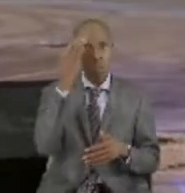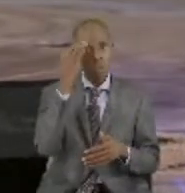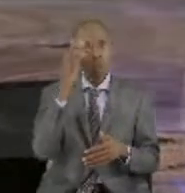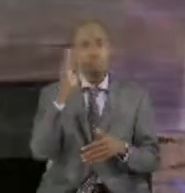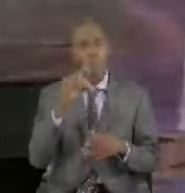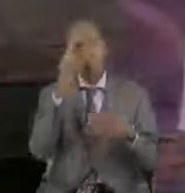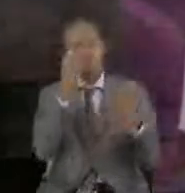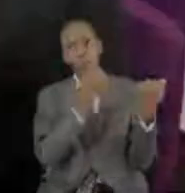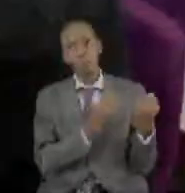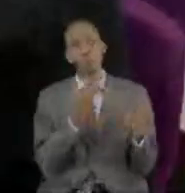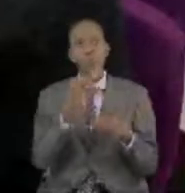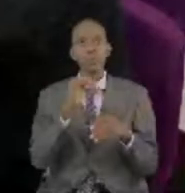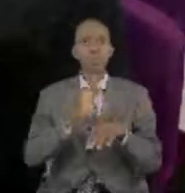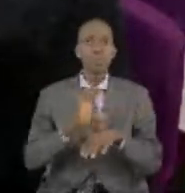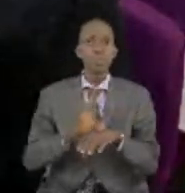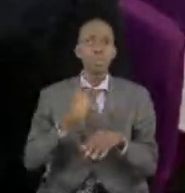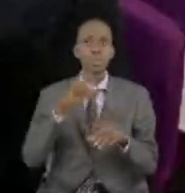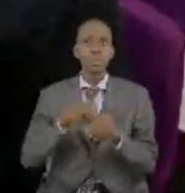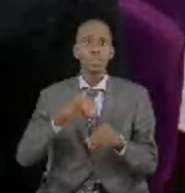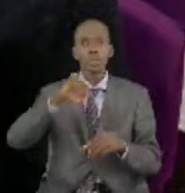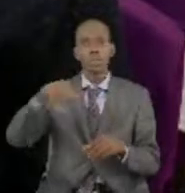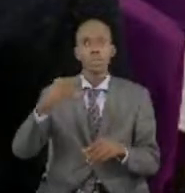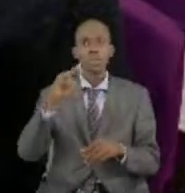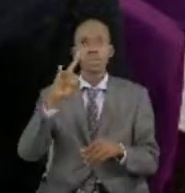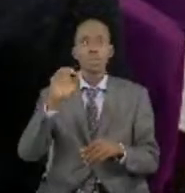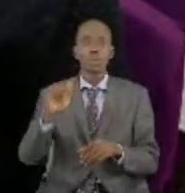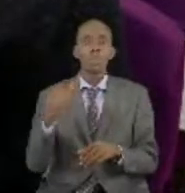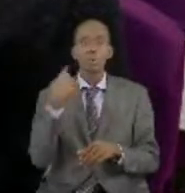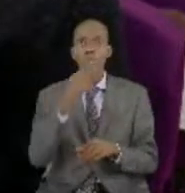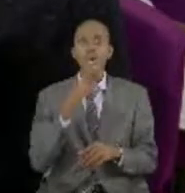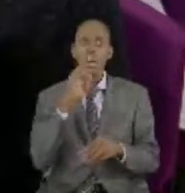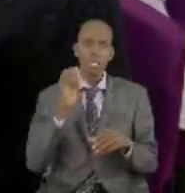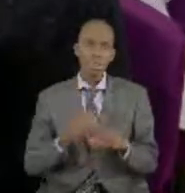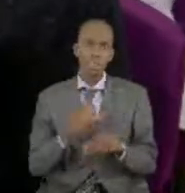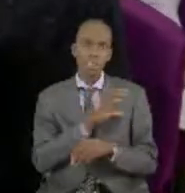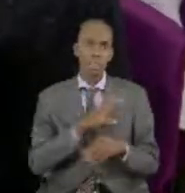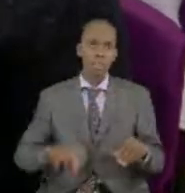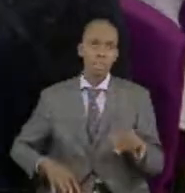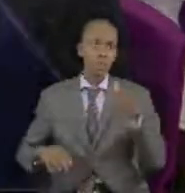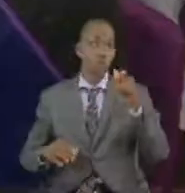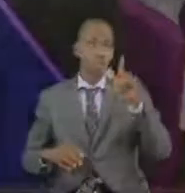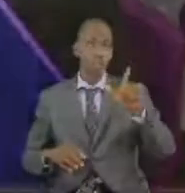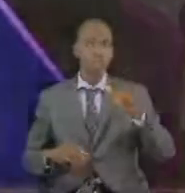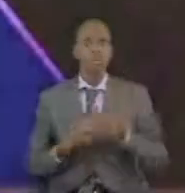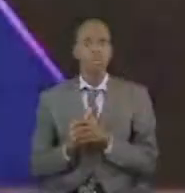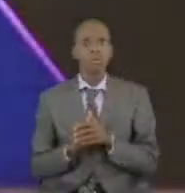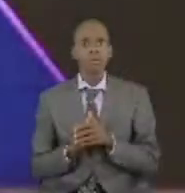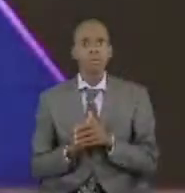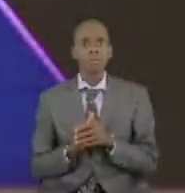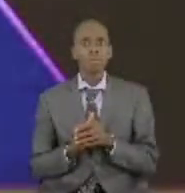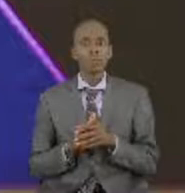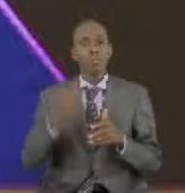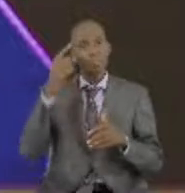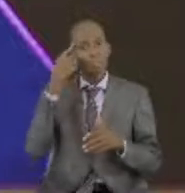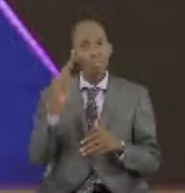aux églises de jd qui sont en cristaux verser 23 seulement nous dit nous dit